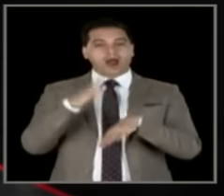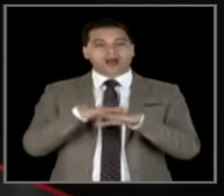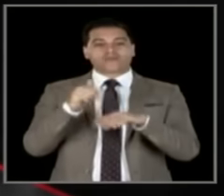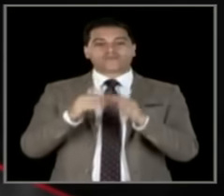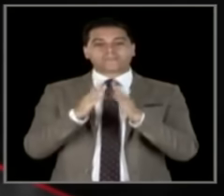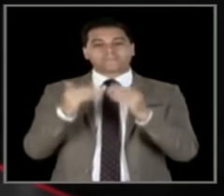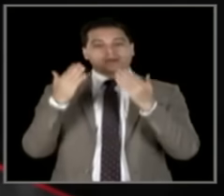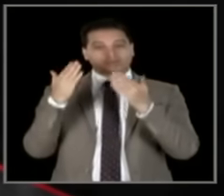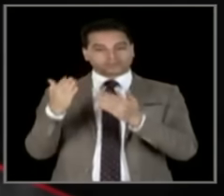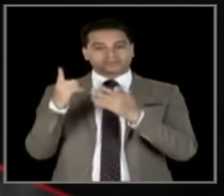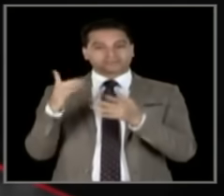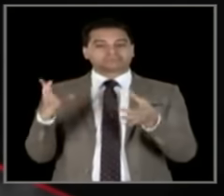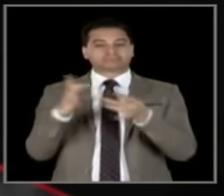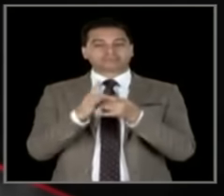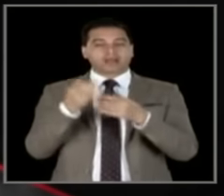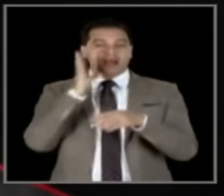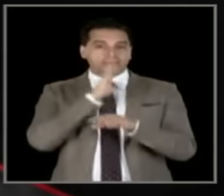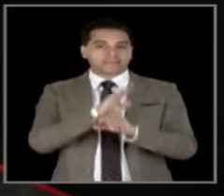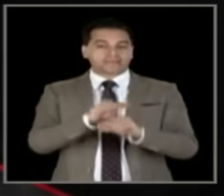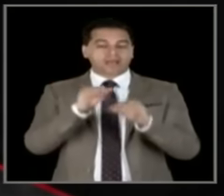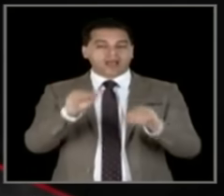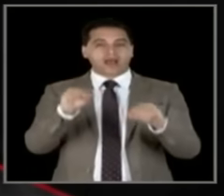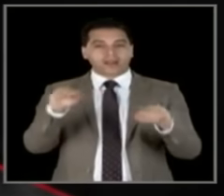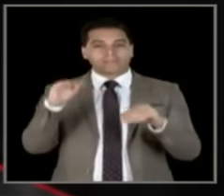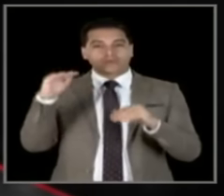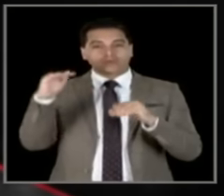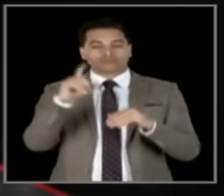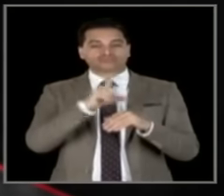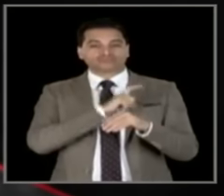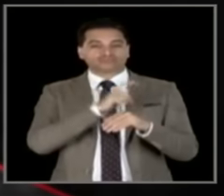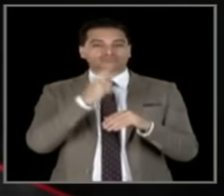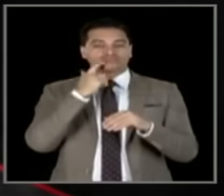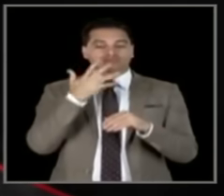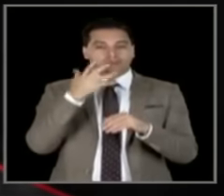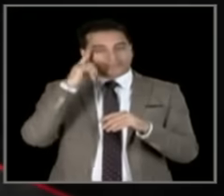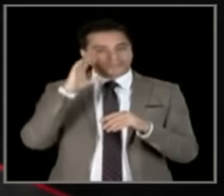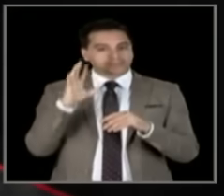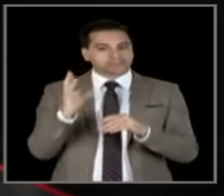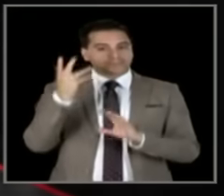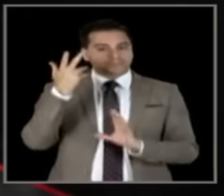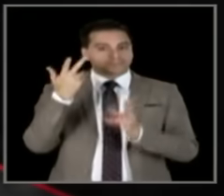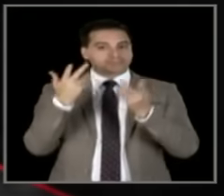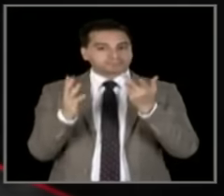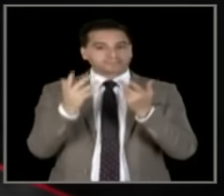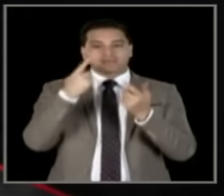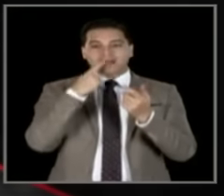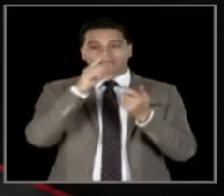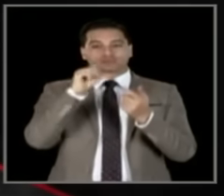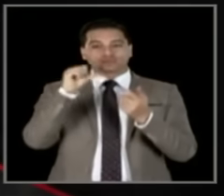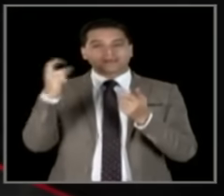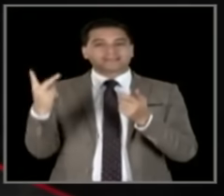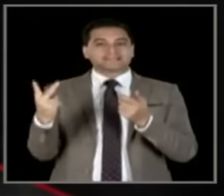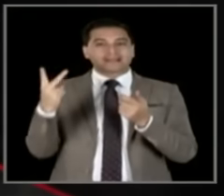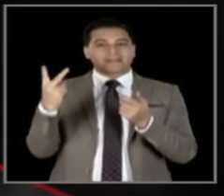الجمهورية، تعمل على إعداد خريجين مزودين بأصول المعرفة العلمية المتخصصة ومدربين تدريباً عالياً